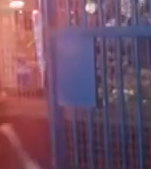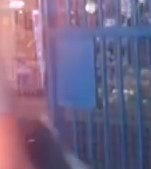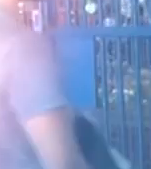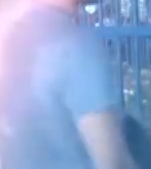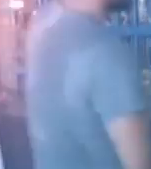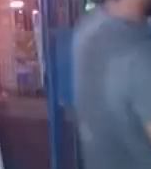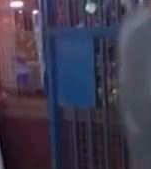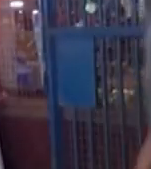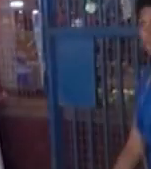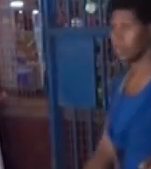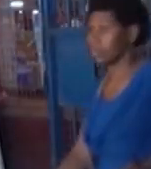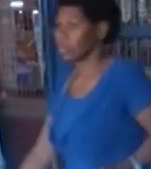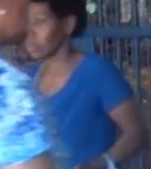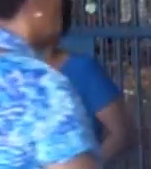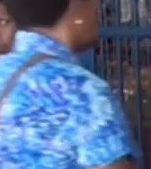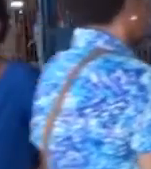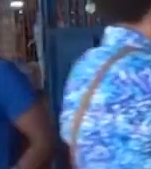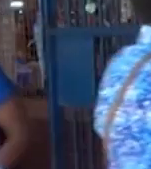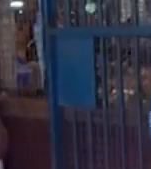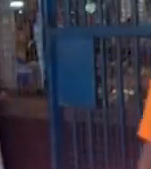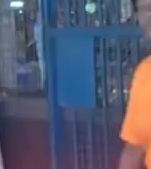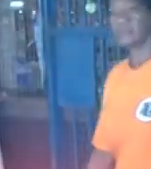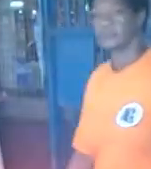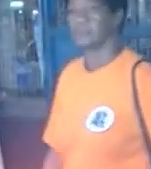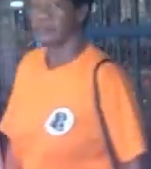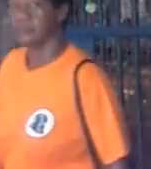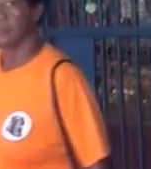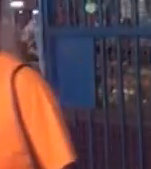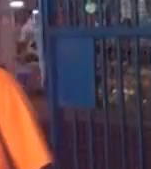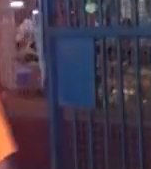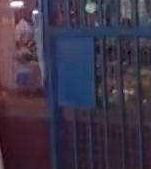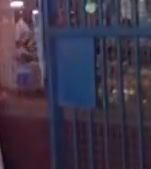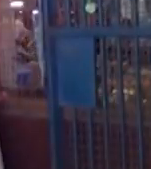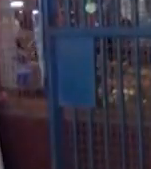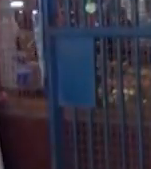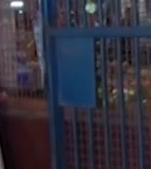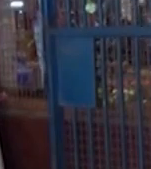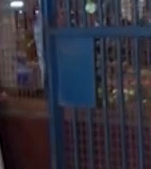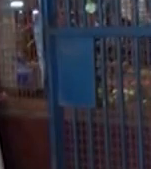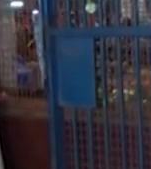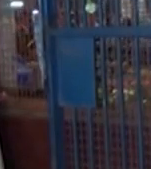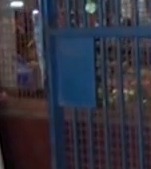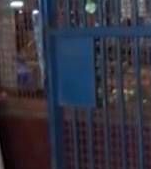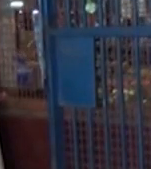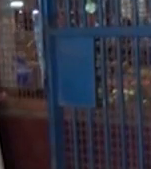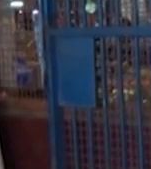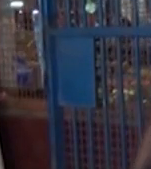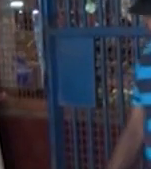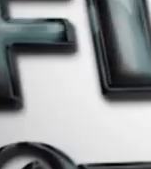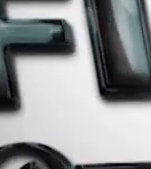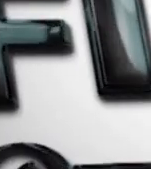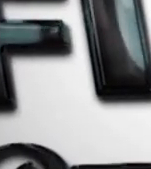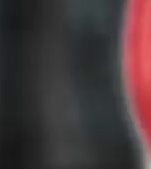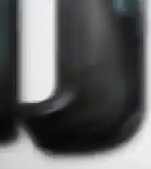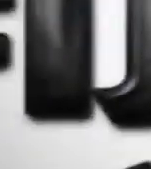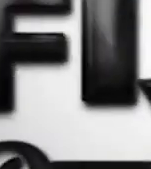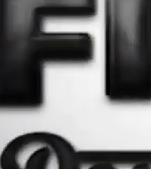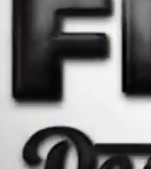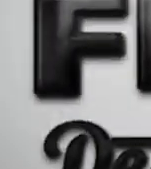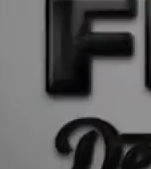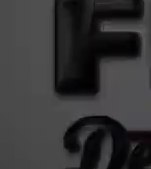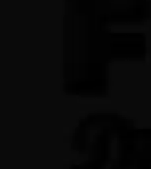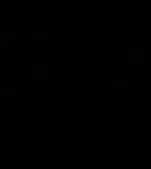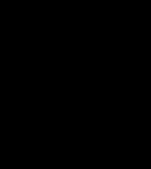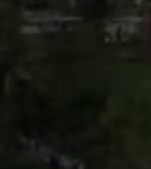कुमार साहब नायक है गोंगो लिबू लटोका रेडियो फीजी 2 में पुराना गाना लगे हमें बहुत अच्छा लगे रेडियो फीजी